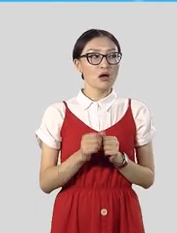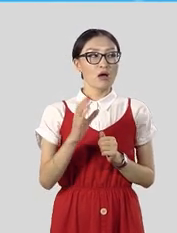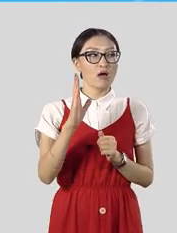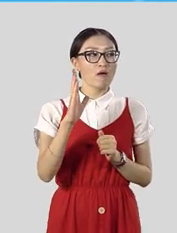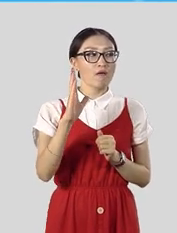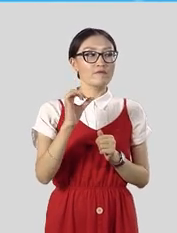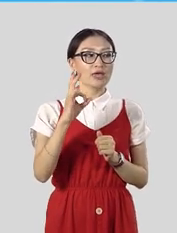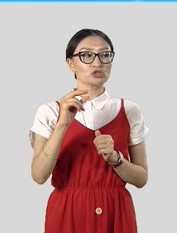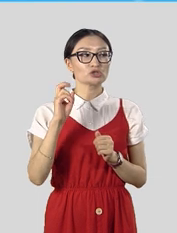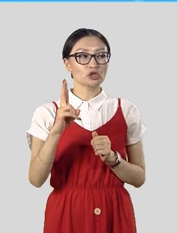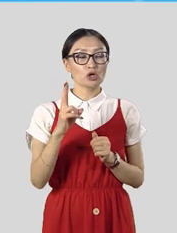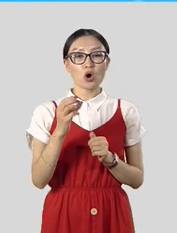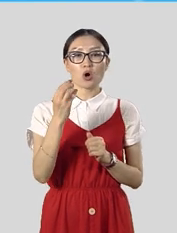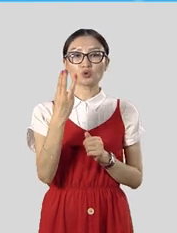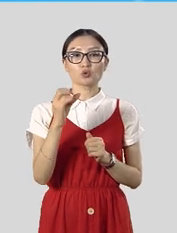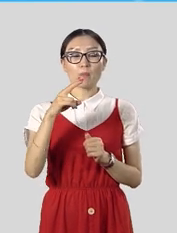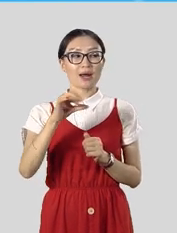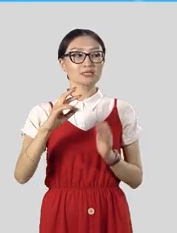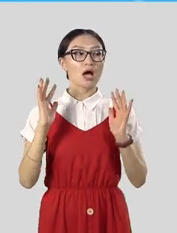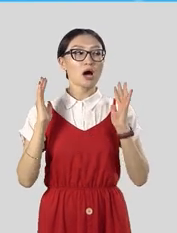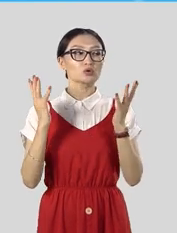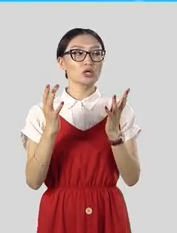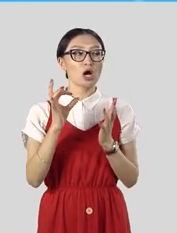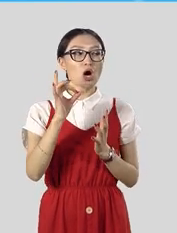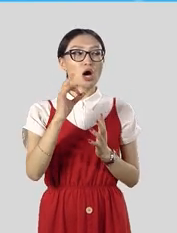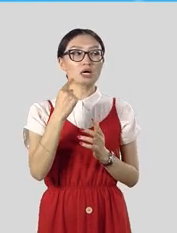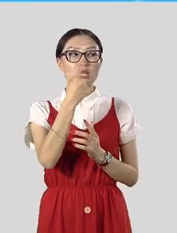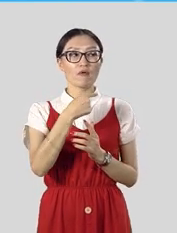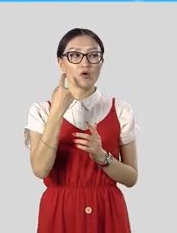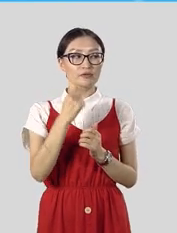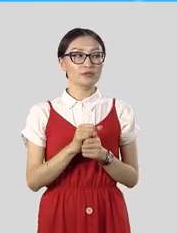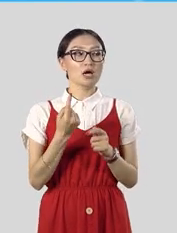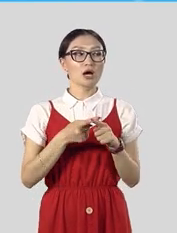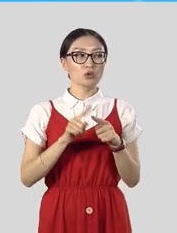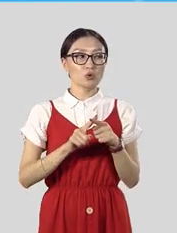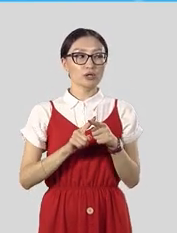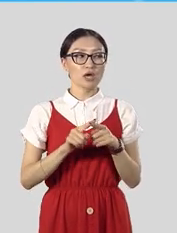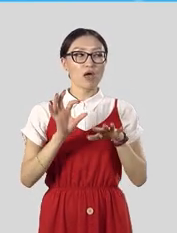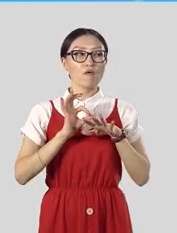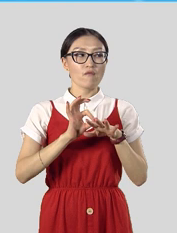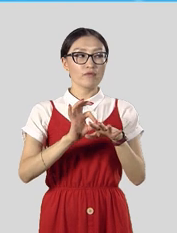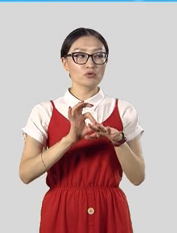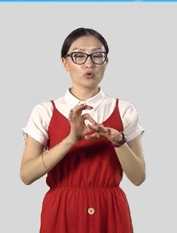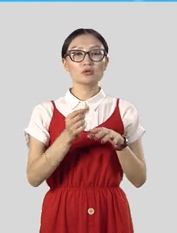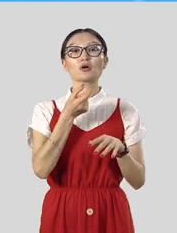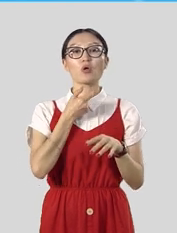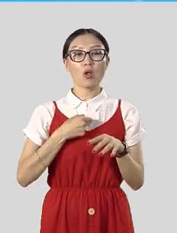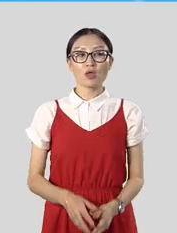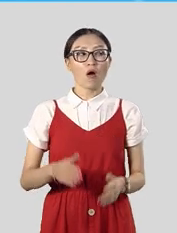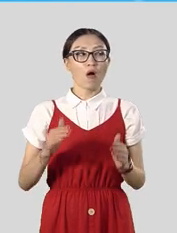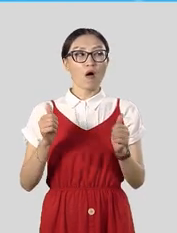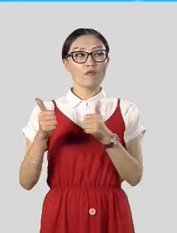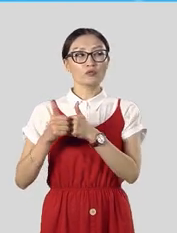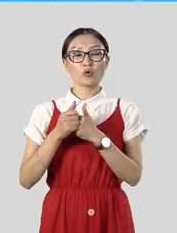Венчик щупалец коралловых полипов окружает ротовое отверстие, которое ведет в глотку.